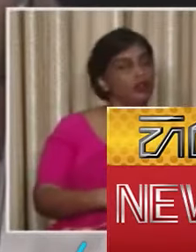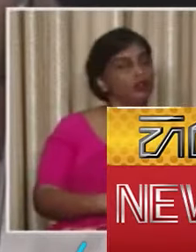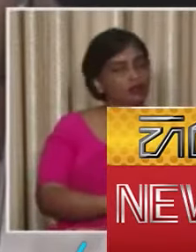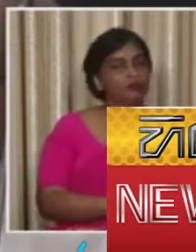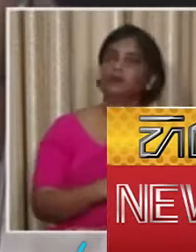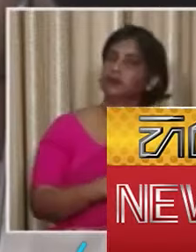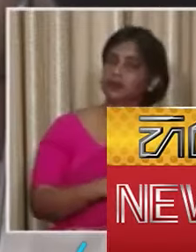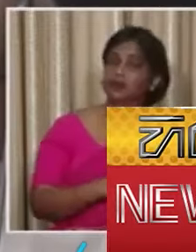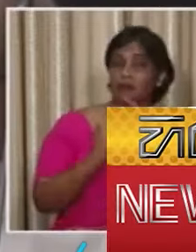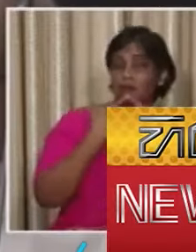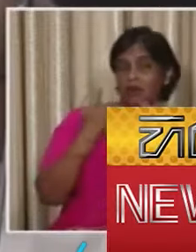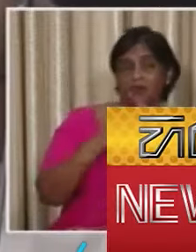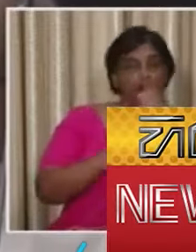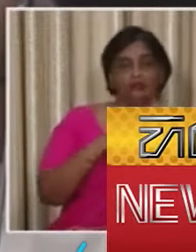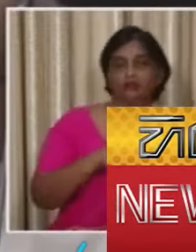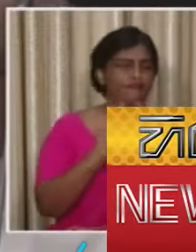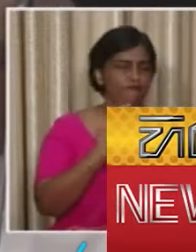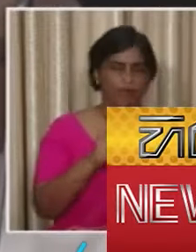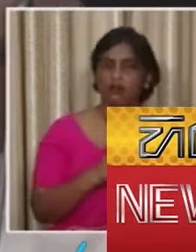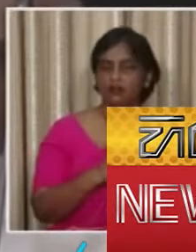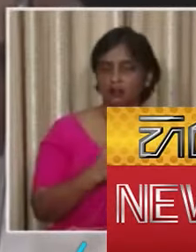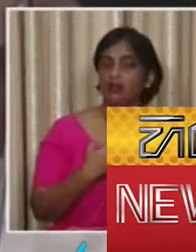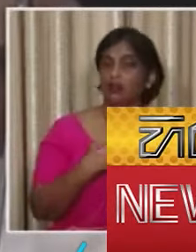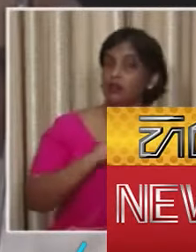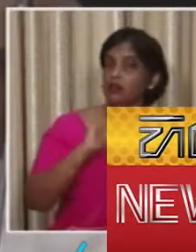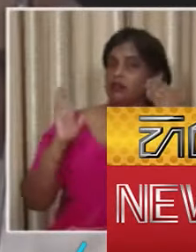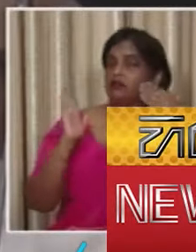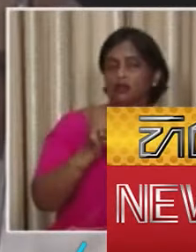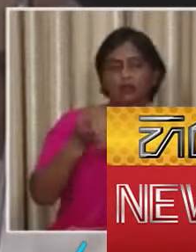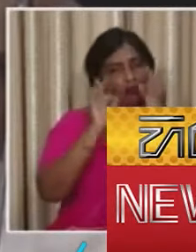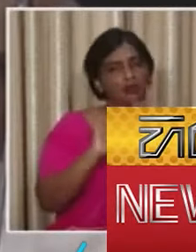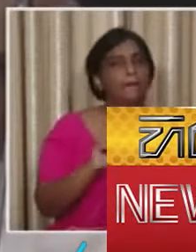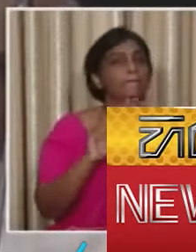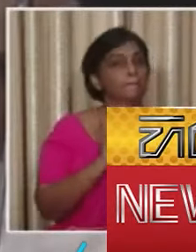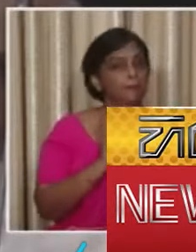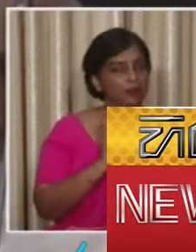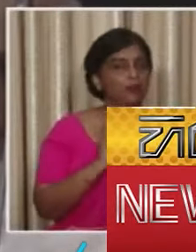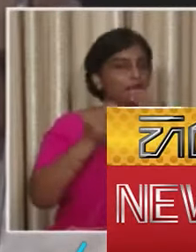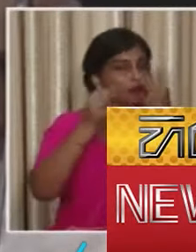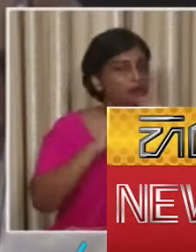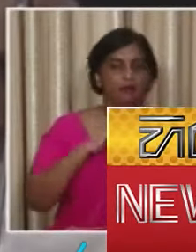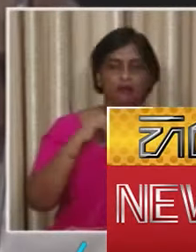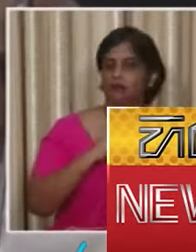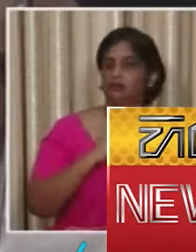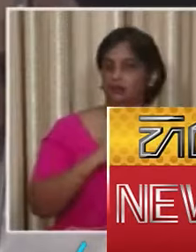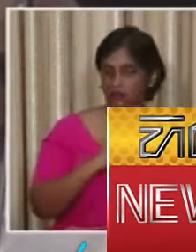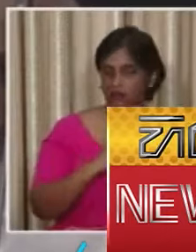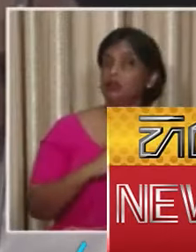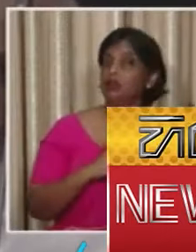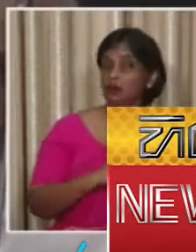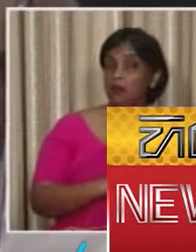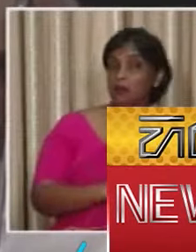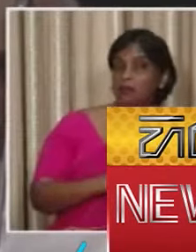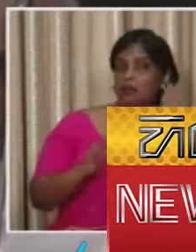මේ පම්පෝරි කරුවන් අතර වෙනසක් තියෙනවා. අපි රට වෙනුවෙන් නිවැරදි ප්‍රතිපත්තියක් නිවැරදි මාර්ගයක ඉදිරියට යනවා. ඔවුන්